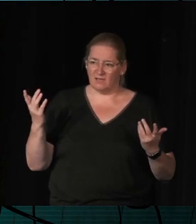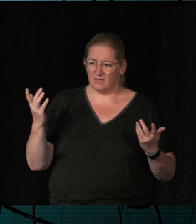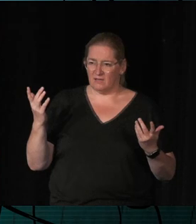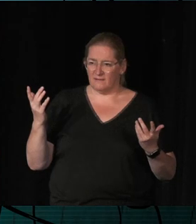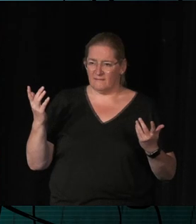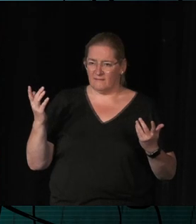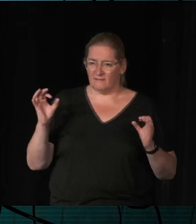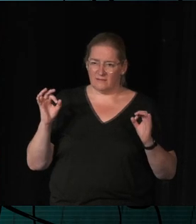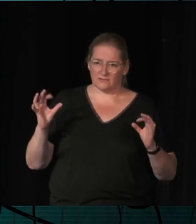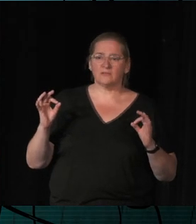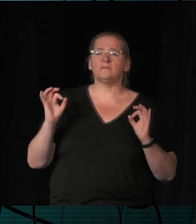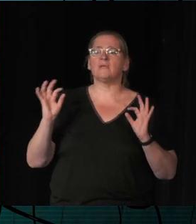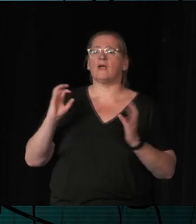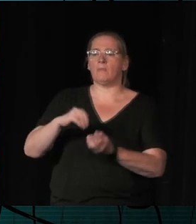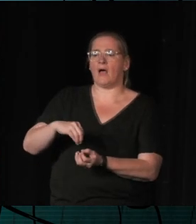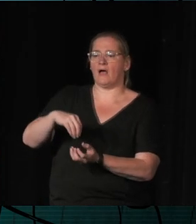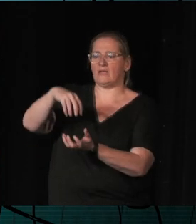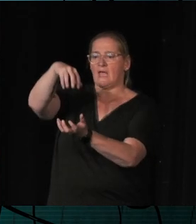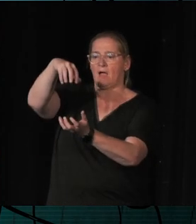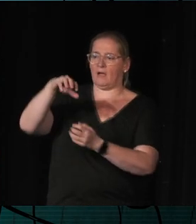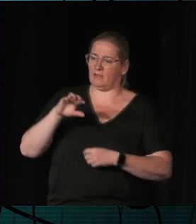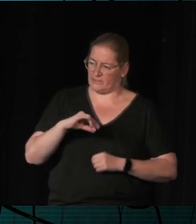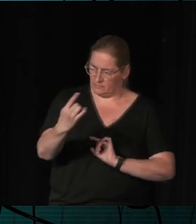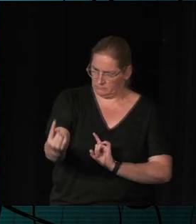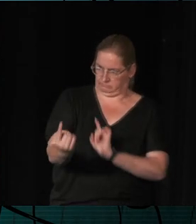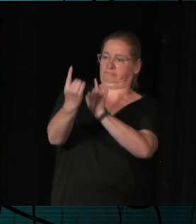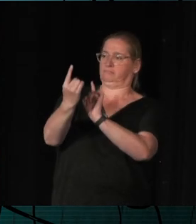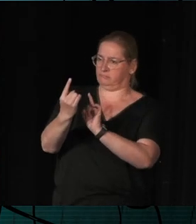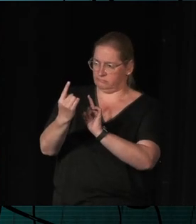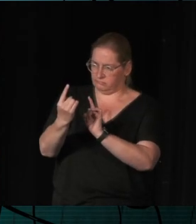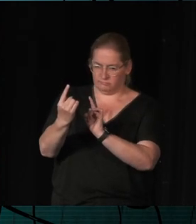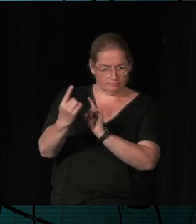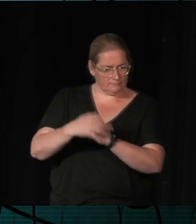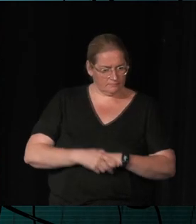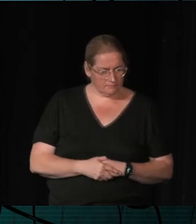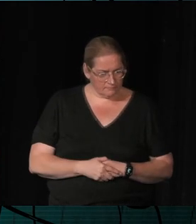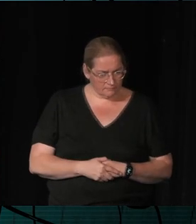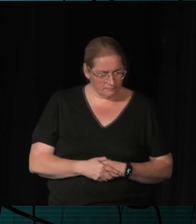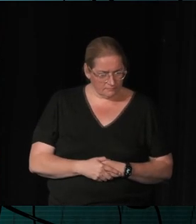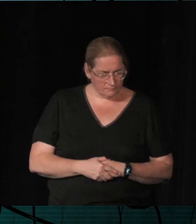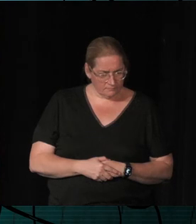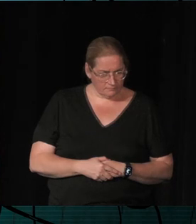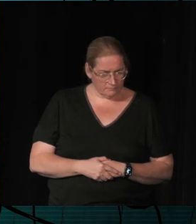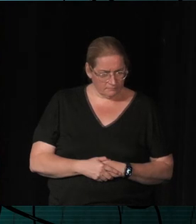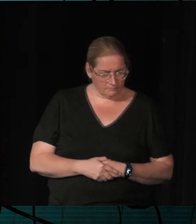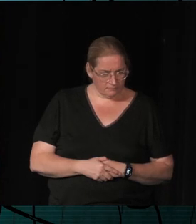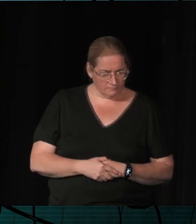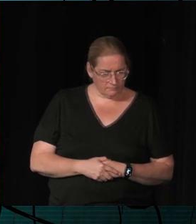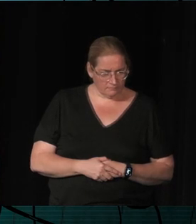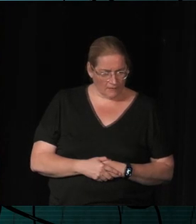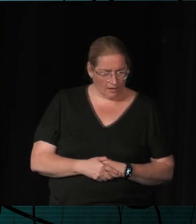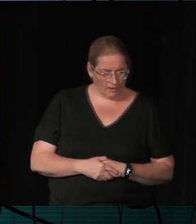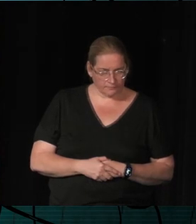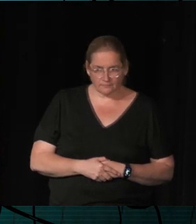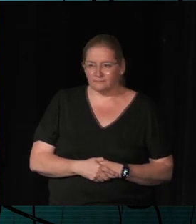l'équivalent d'un avatar, bon voilà, sans spoiler encore une fois, mais c'est-à-dire qu'on est confronté à des choses que l'on ne veut pas faire, puisqu'il y a un